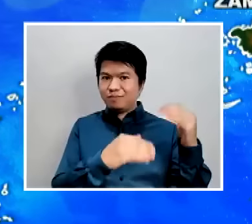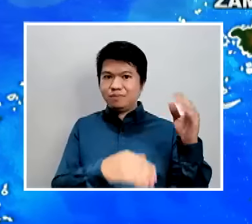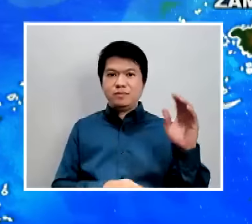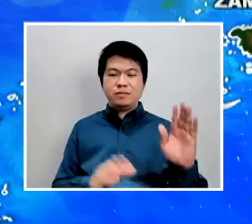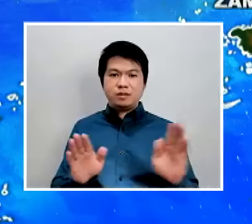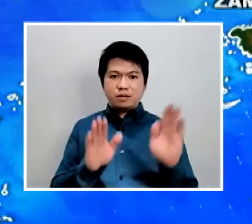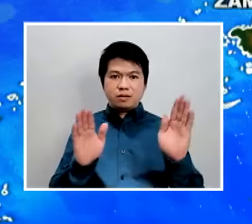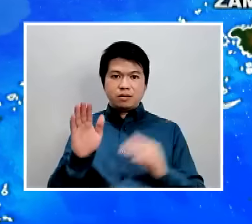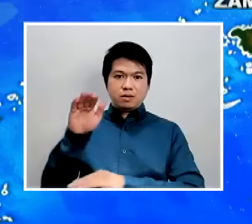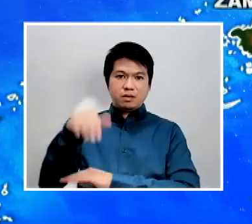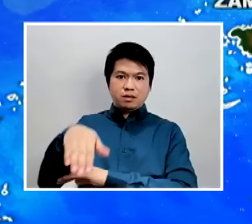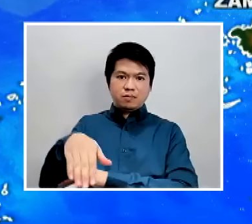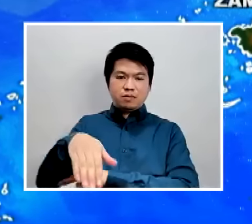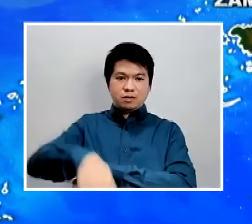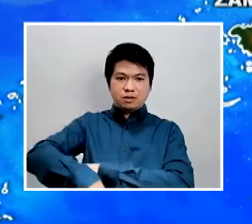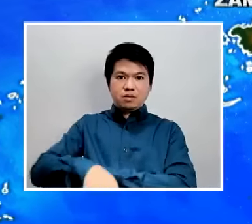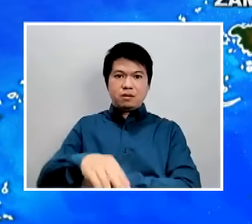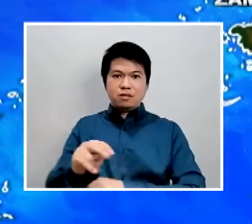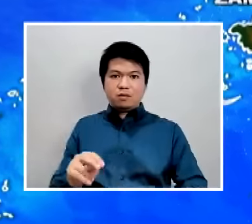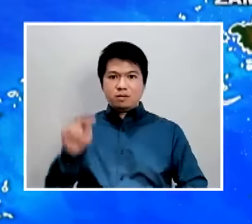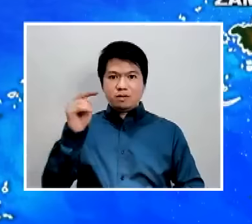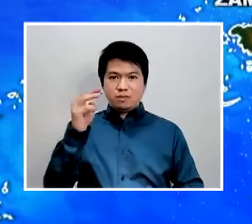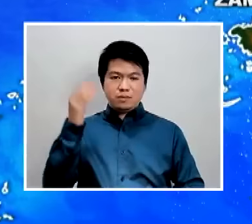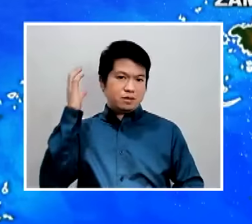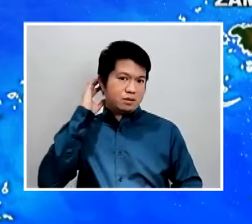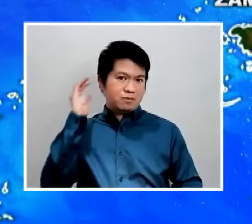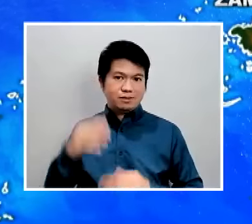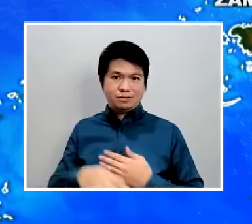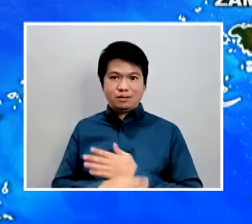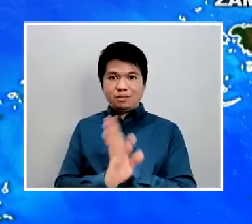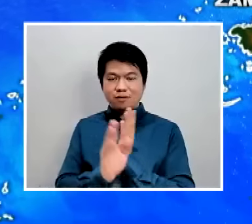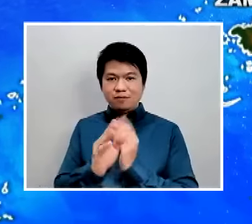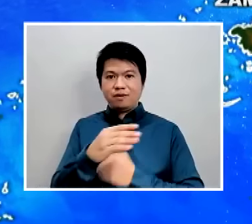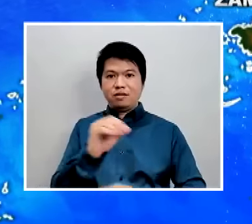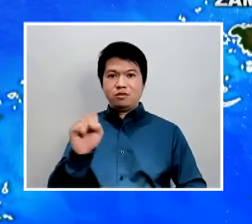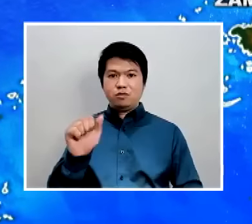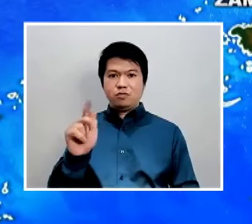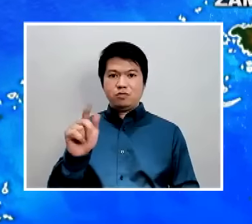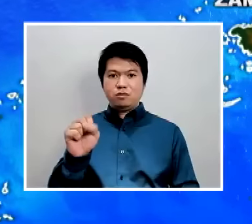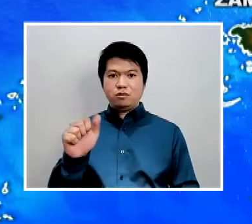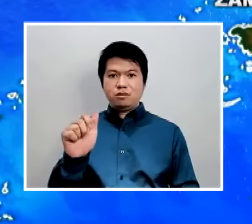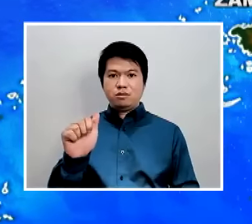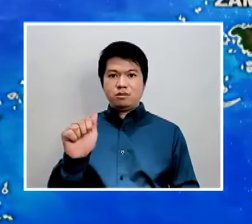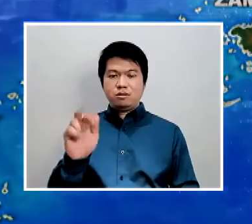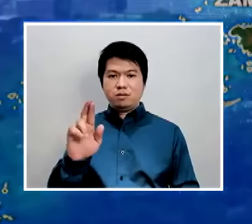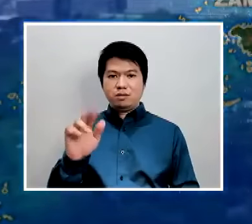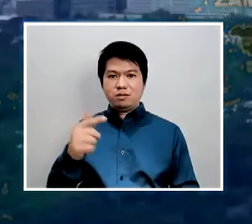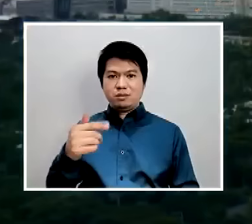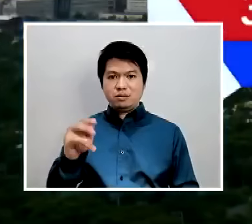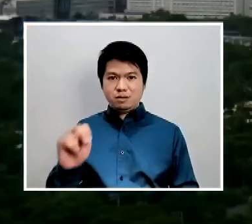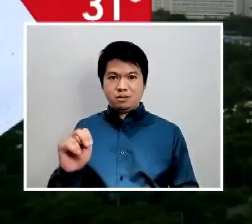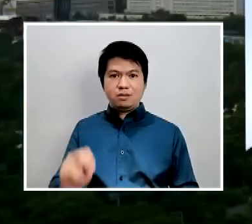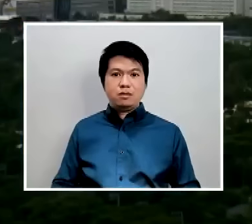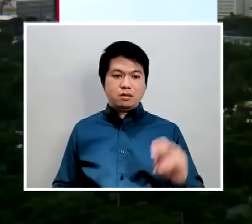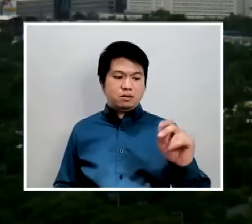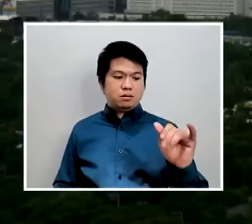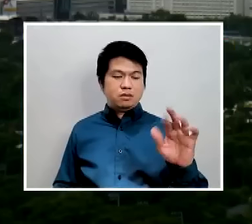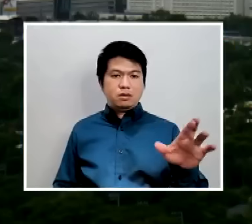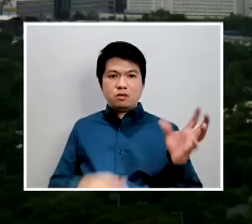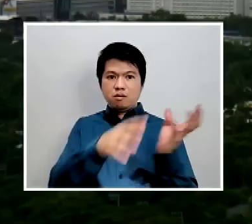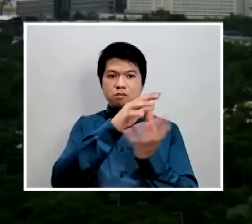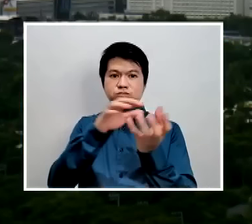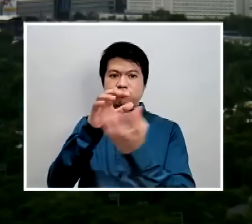sa Northern Mindanao, Davao Region at maging sa may Soccsergen. Tayo naman sa Metro Manila, maulap araw ng Sabado